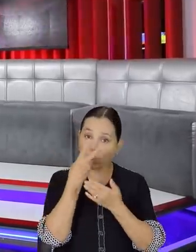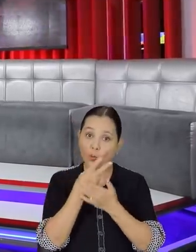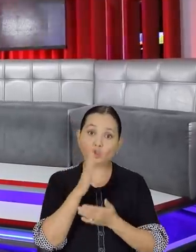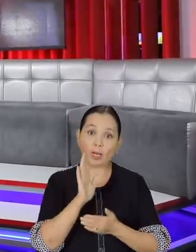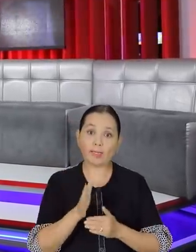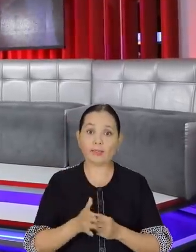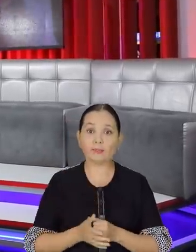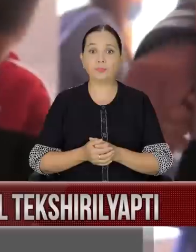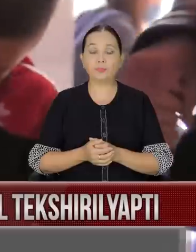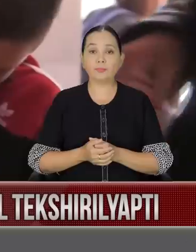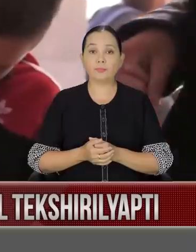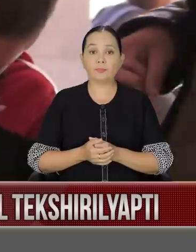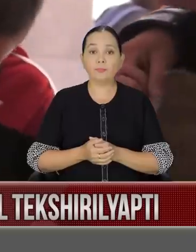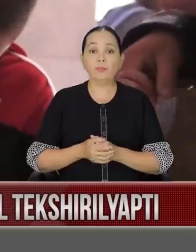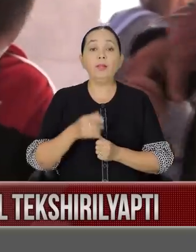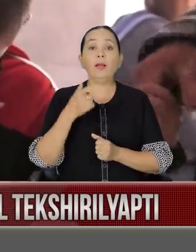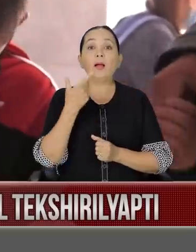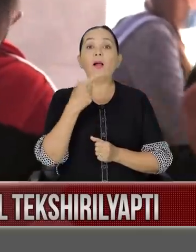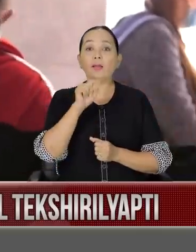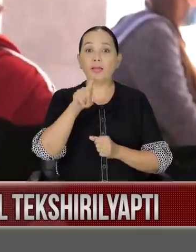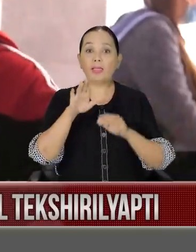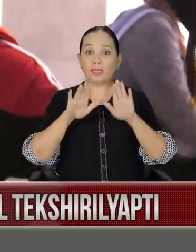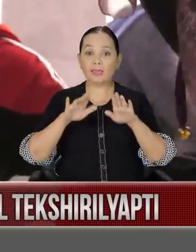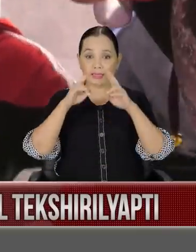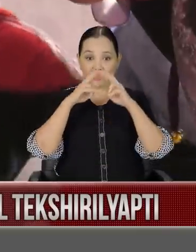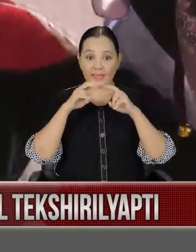qiling. Qani qatlaring tekshirdi, do'xtir?